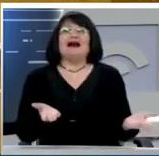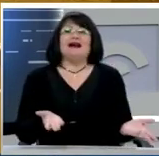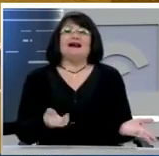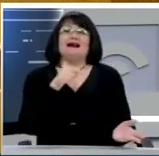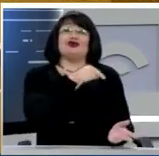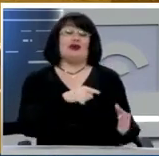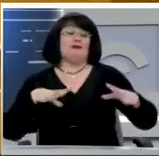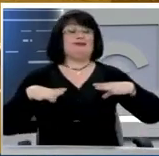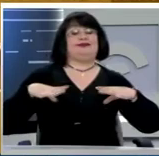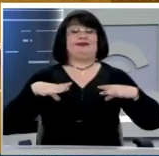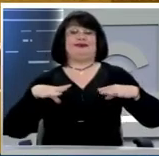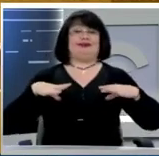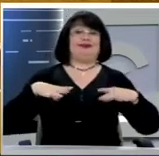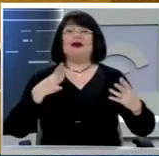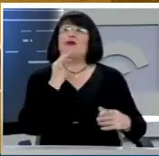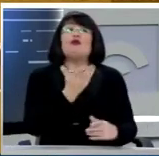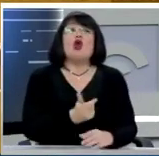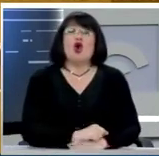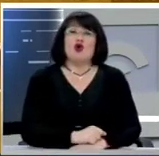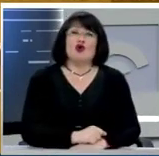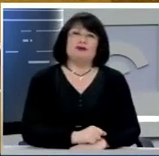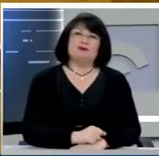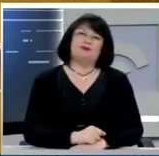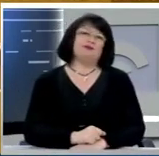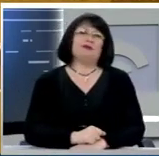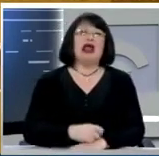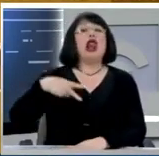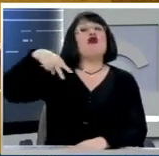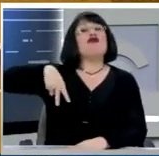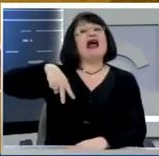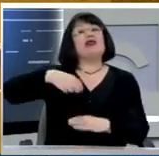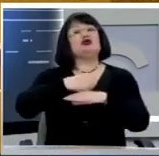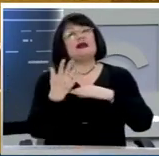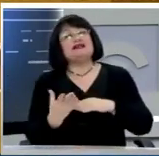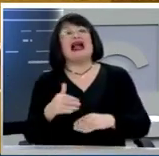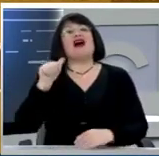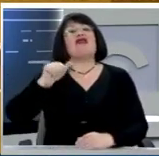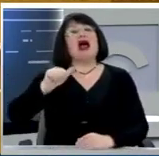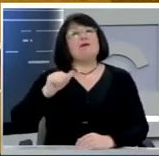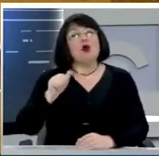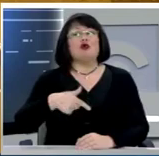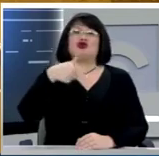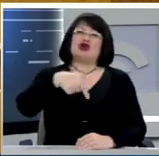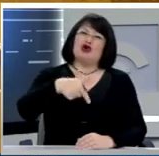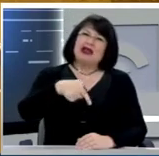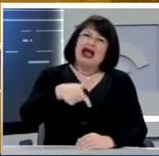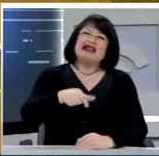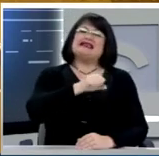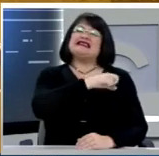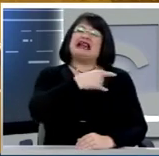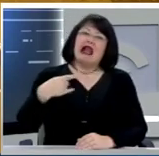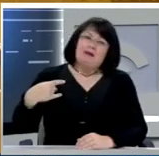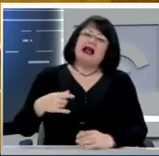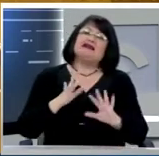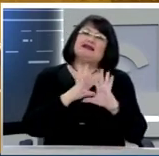κουνιέστε τώρα. Ξέρετε γιατί κουνιέστε. Γιατί και ο κύριος Λοβέρδος και ο Αβραμόπουλος και ο Γεωργιάδης και ο Σαλμάς και